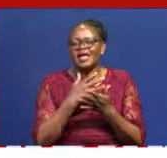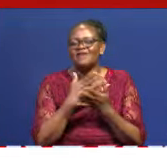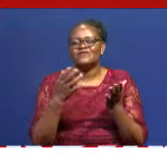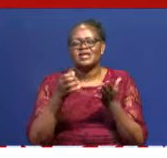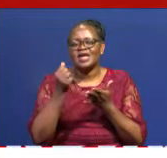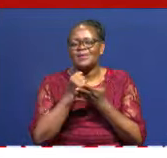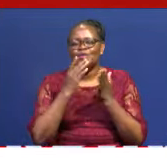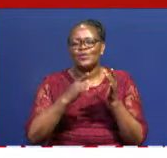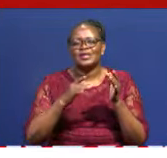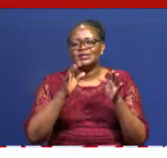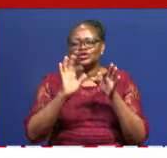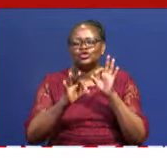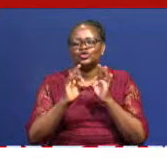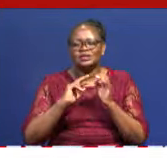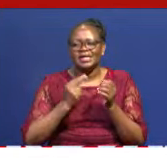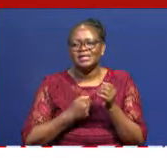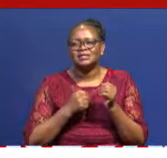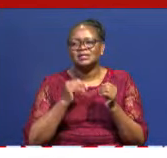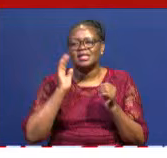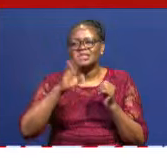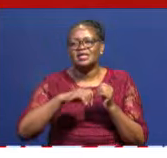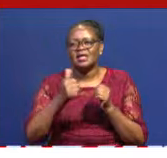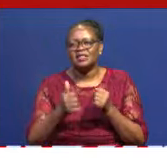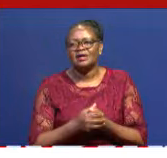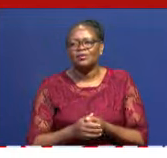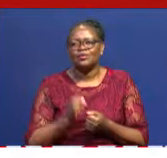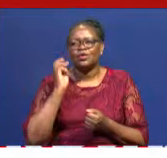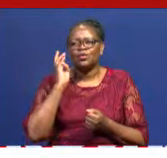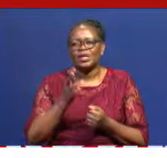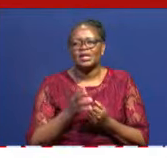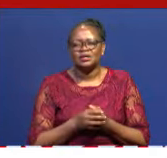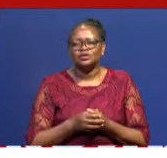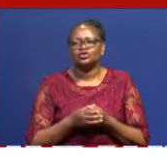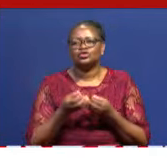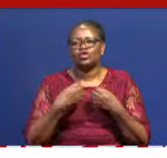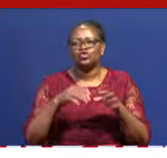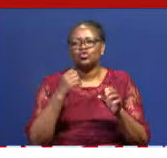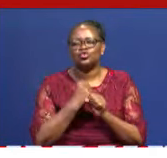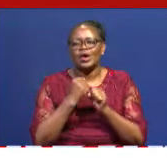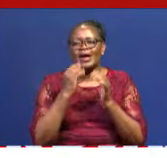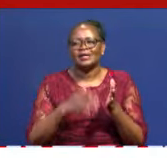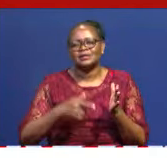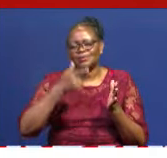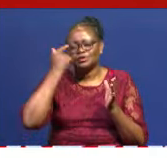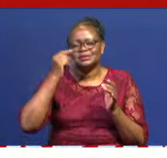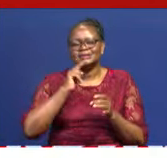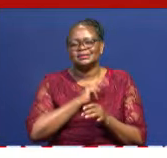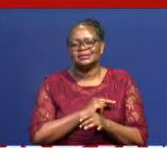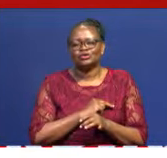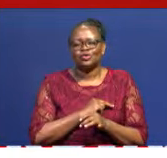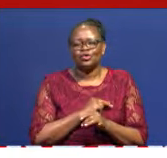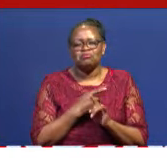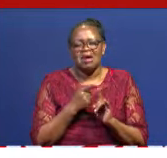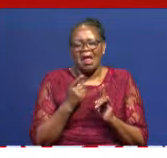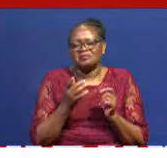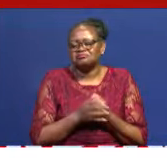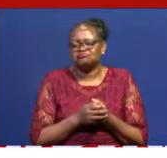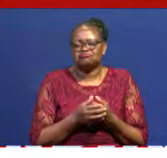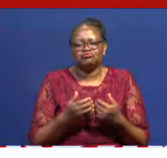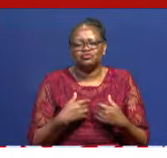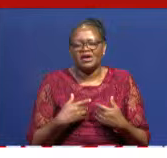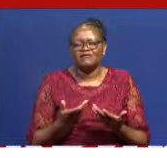employees will choose us as opposed to others. We will of course lose staff because it's natural to do that. So we